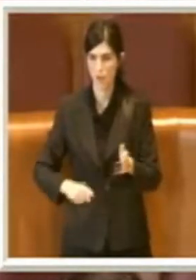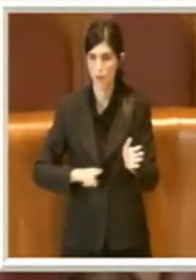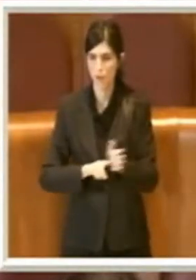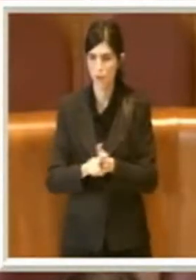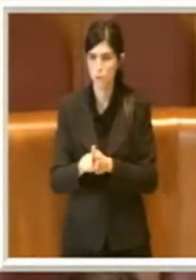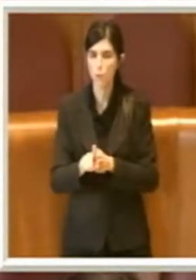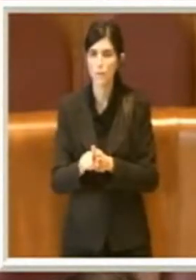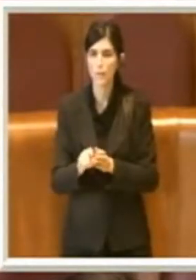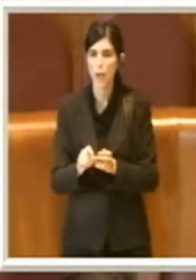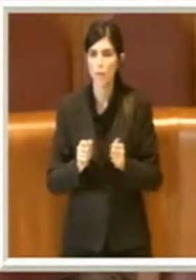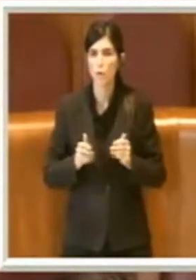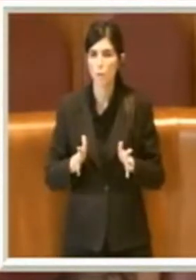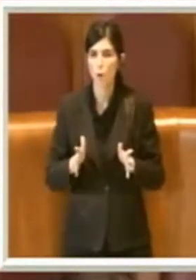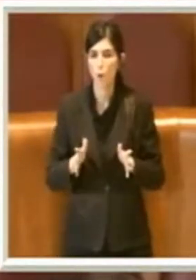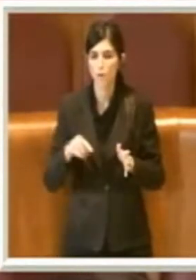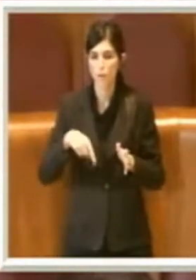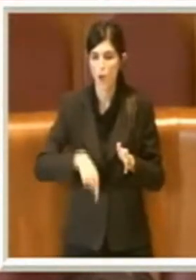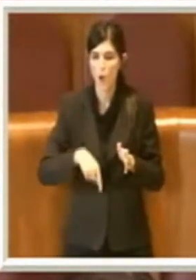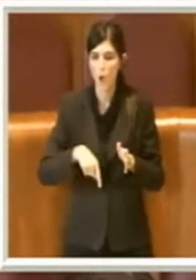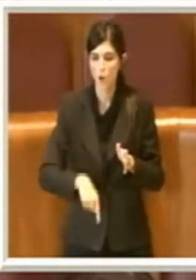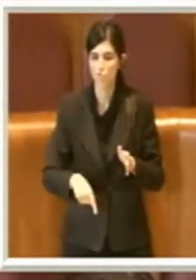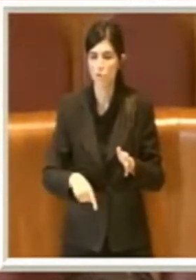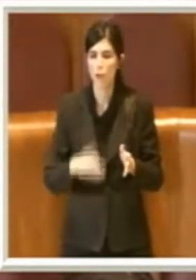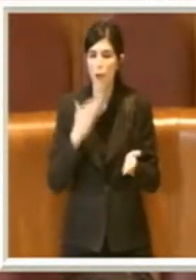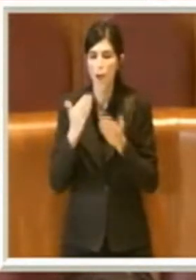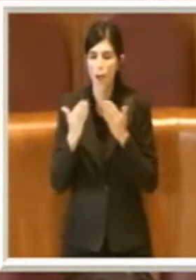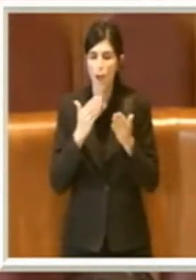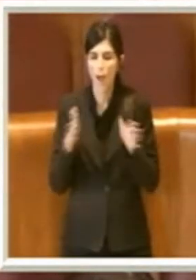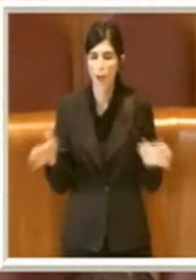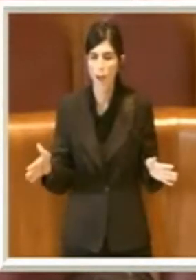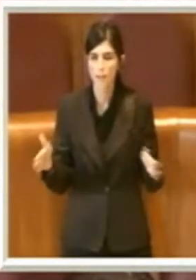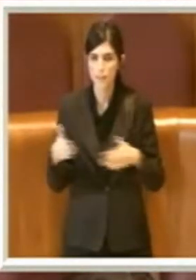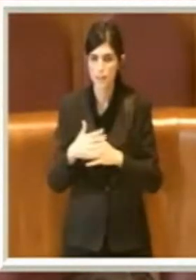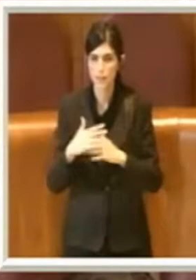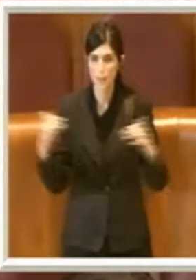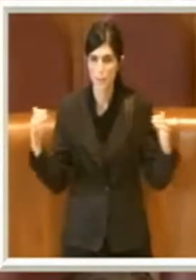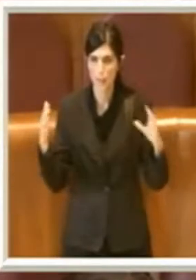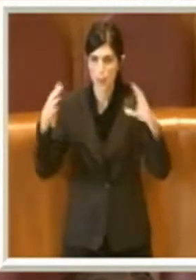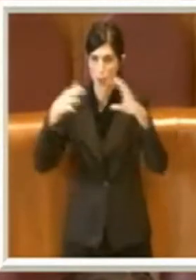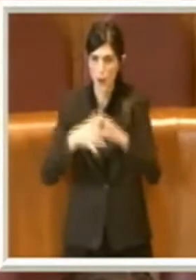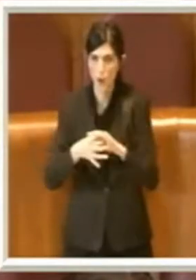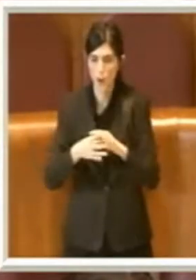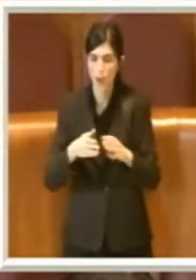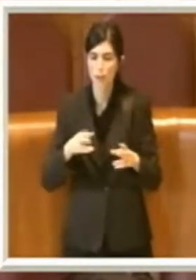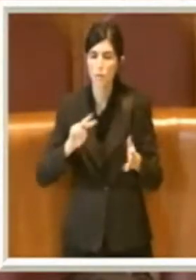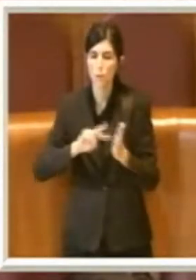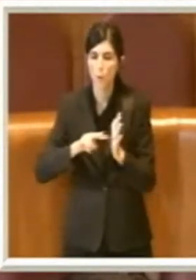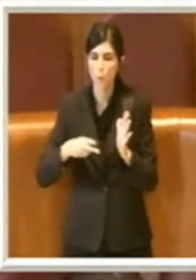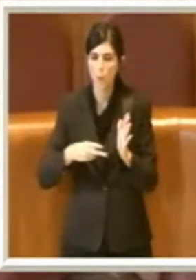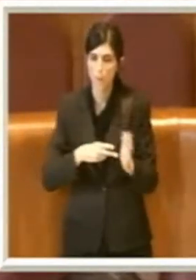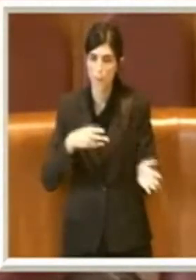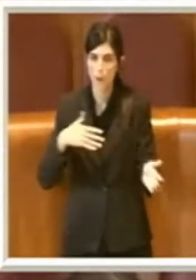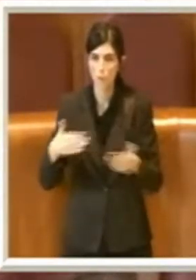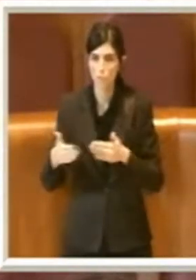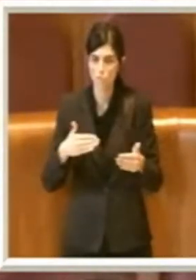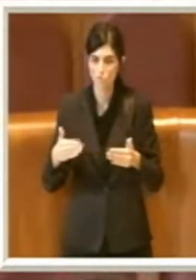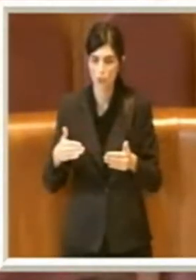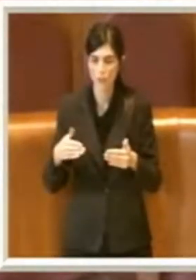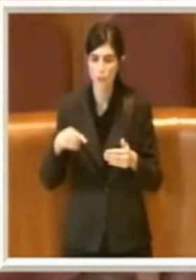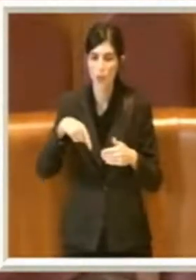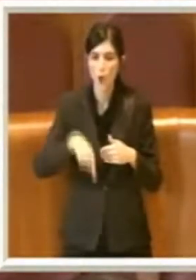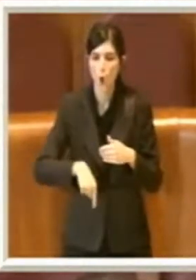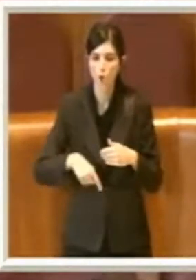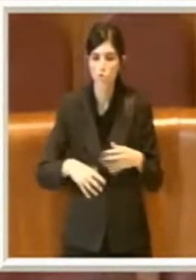volontà dell'Assemblea Capitolina in merito a una problematica urgente, per questo tutti i gruppi sono